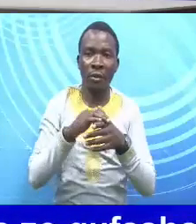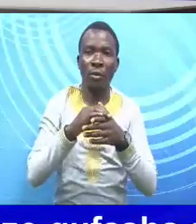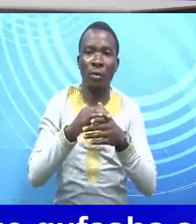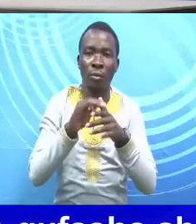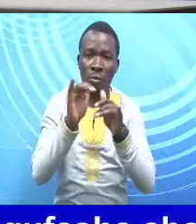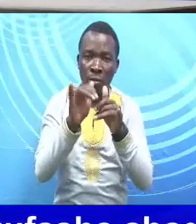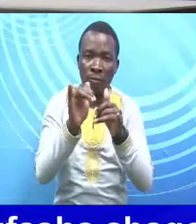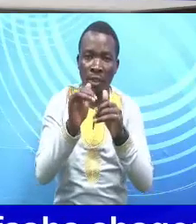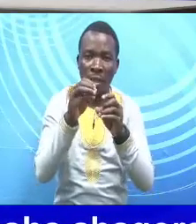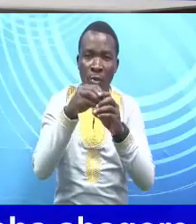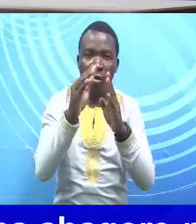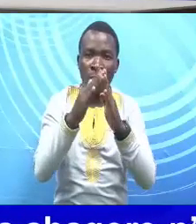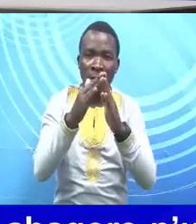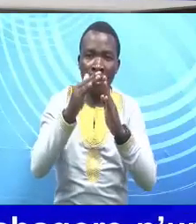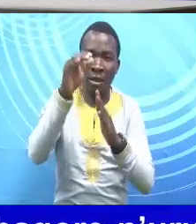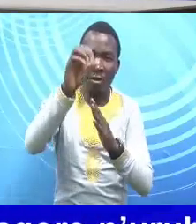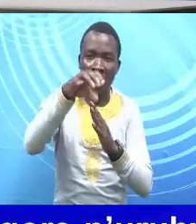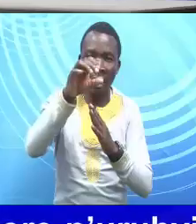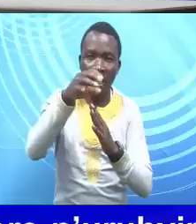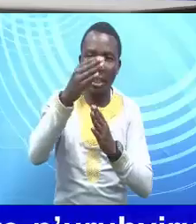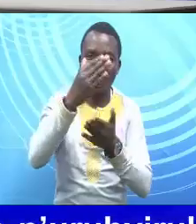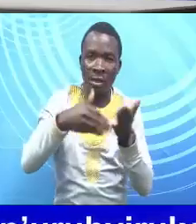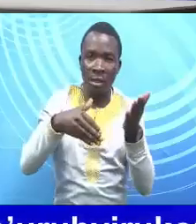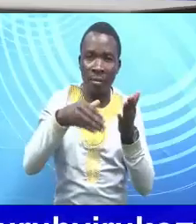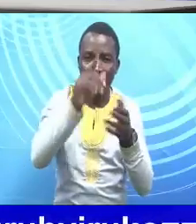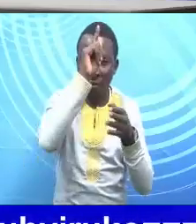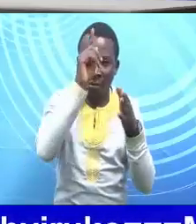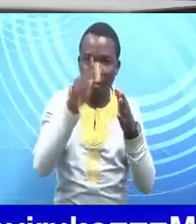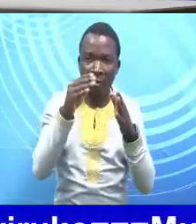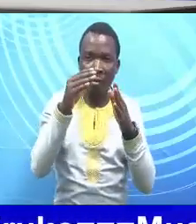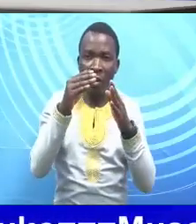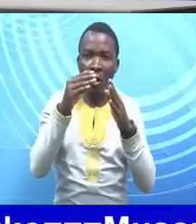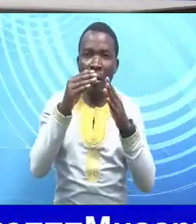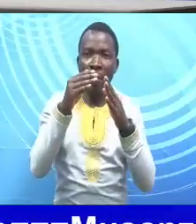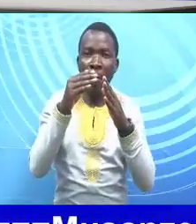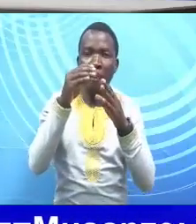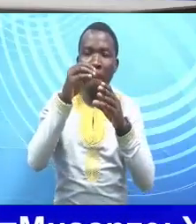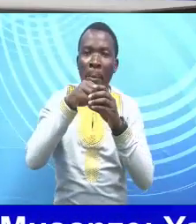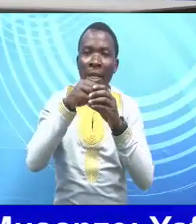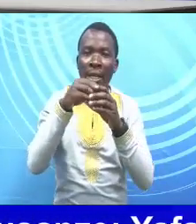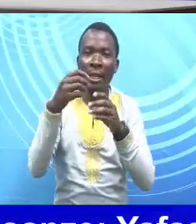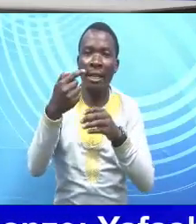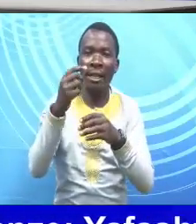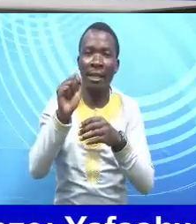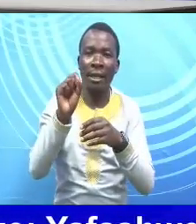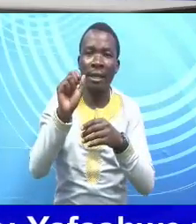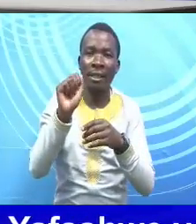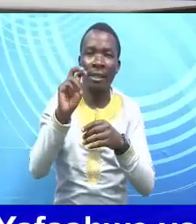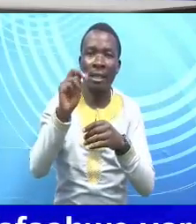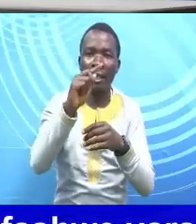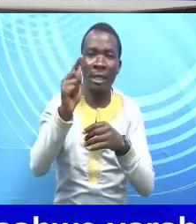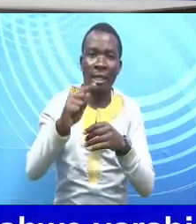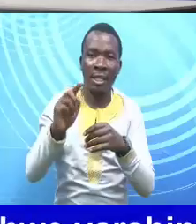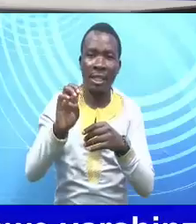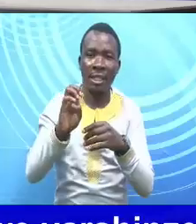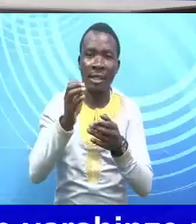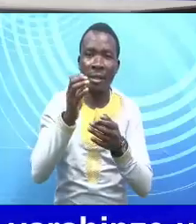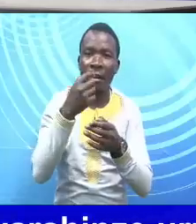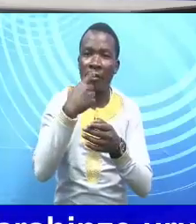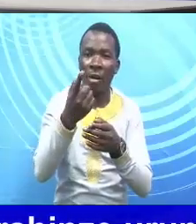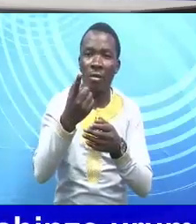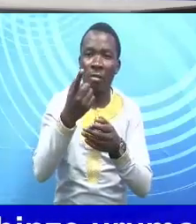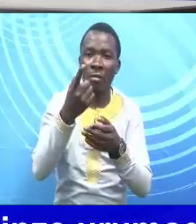Turacyari mu mujyi wa Kigali, aho bamwe mu baturage b'umudugudu wa Nyabitari n'akagari ka Gasanze muri Ngondo ba mu kare ka Gasabo bavuga ko